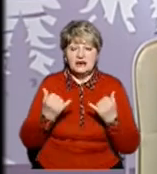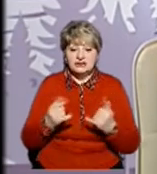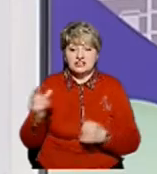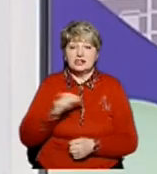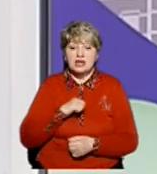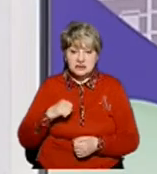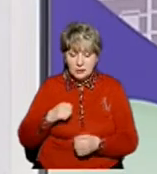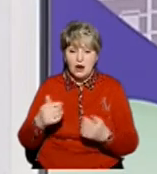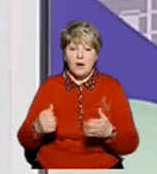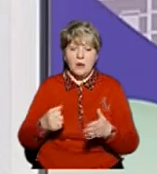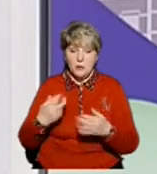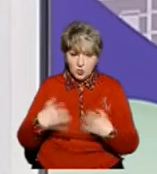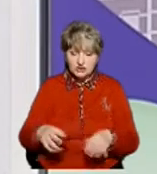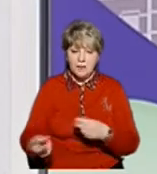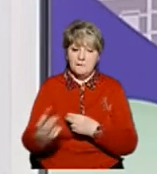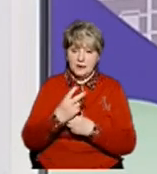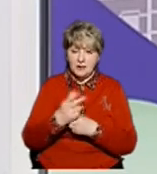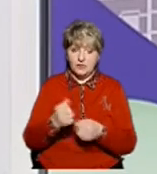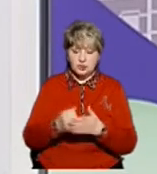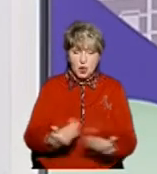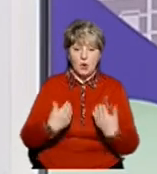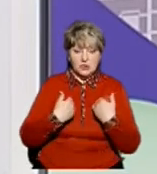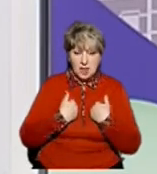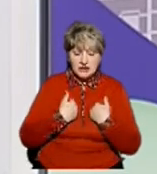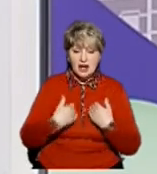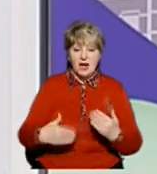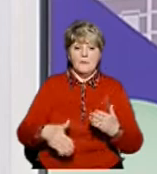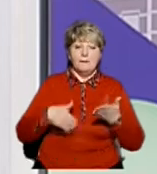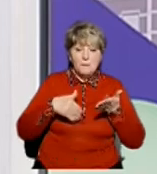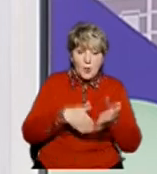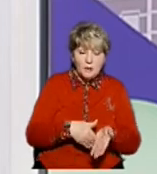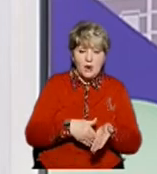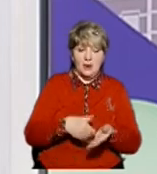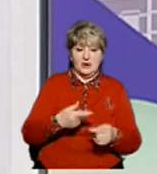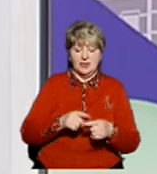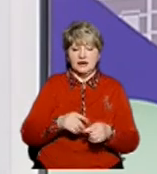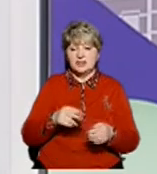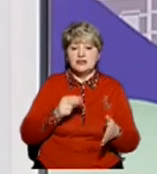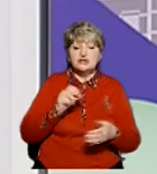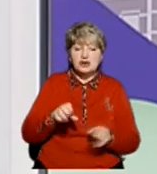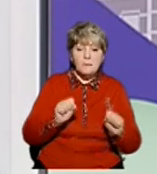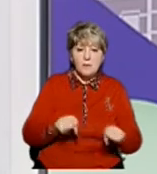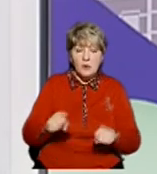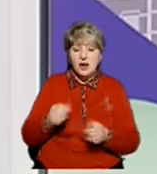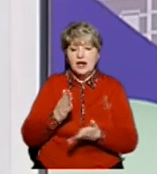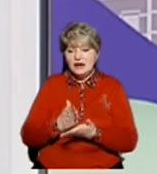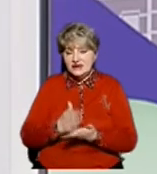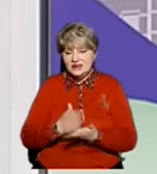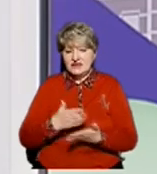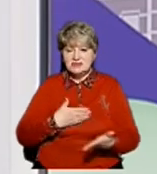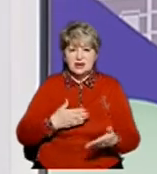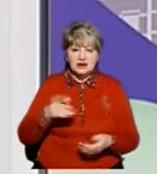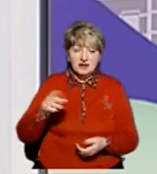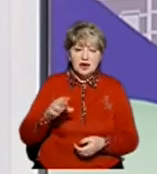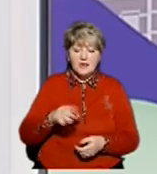допомагає в центрі, чим може. Тобто серед помічників в центрі, волонтерів, дуже багато людей, які самі